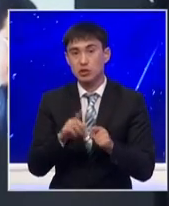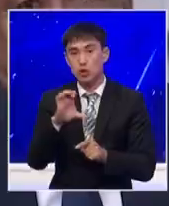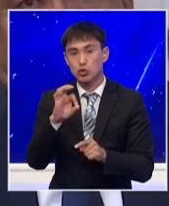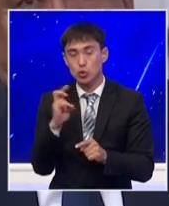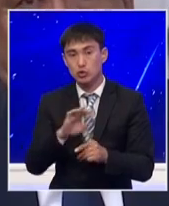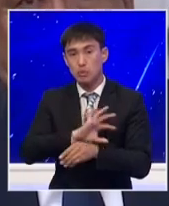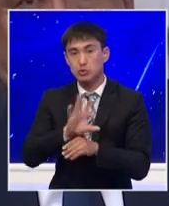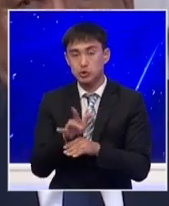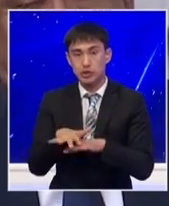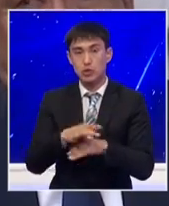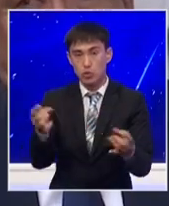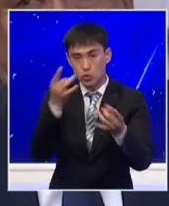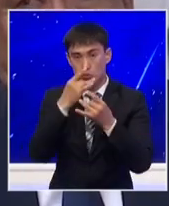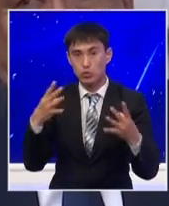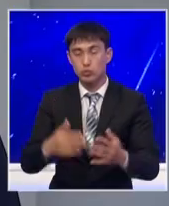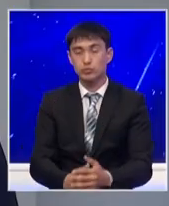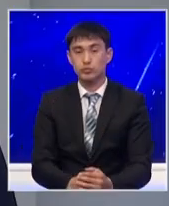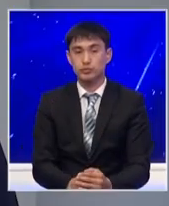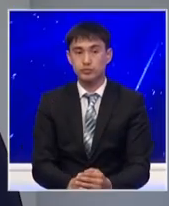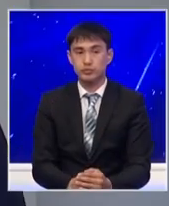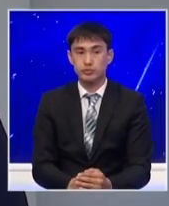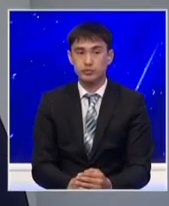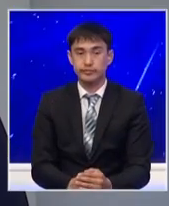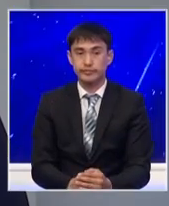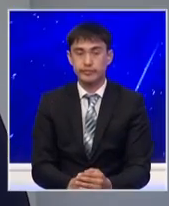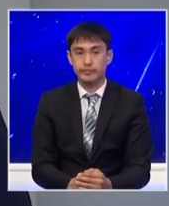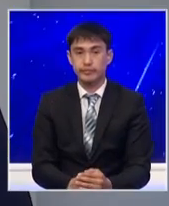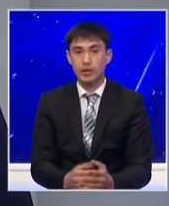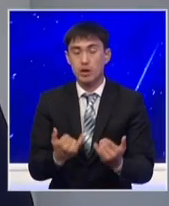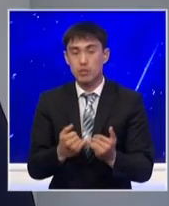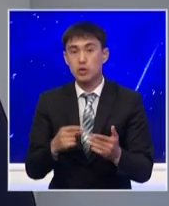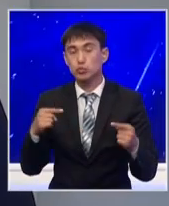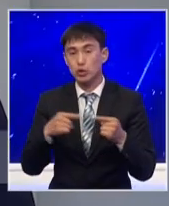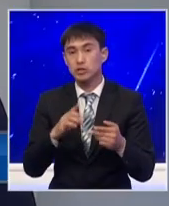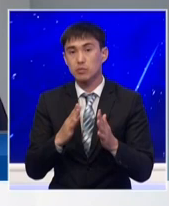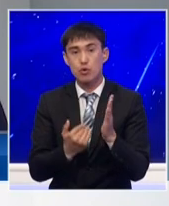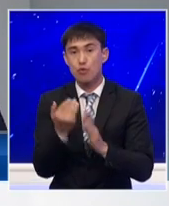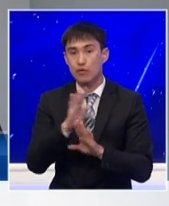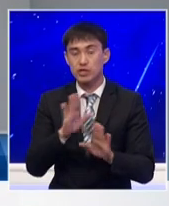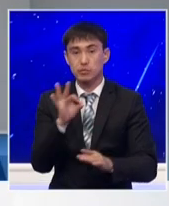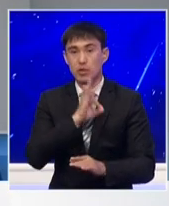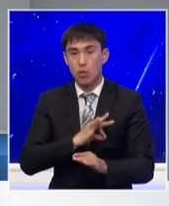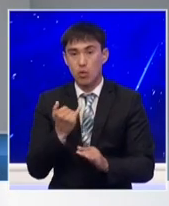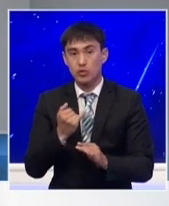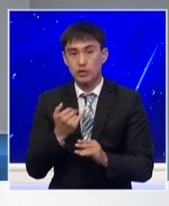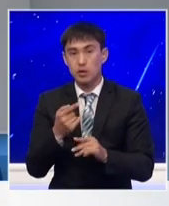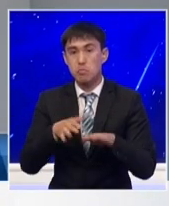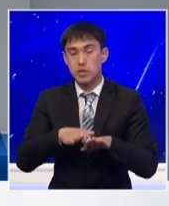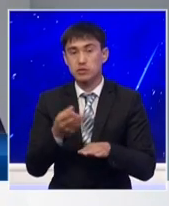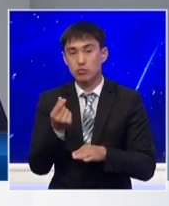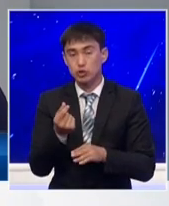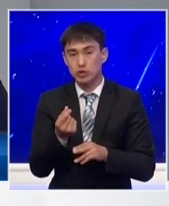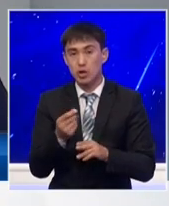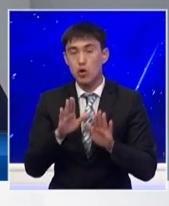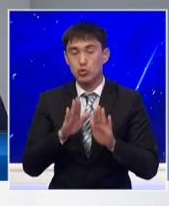социальное обеспечение и культуру. В нынешнем уточнении мы не увеличиваем доходную часть местного бюджета,